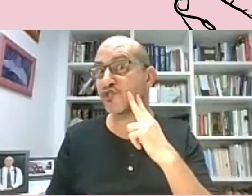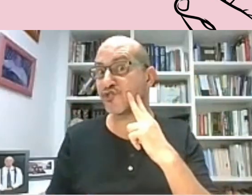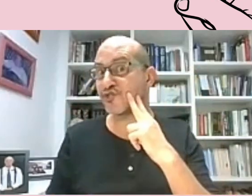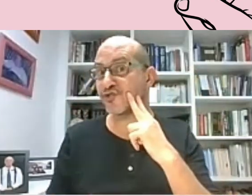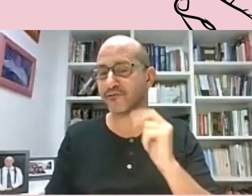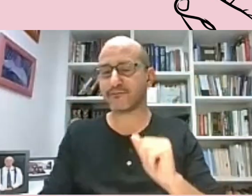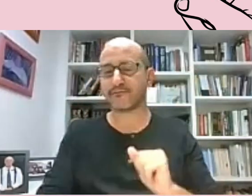מתבייש.